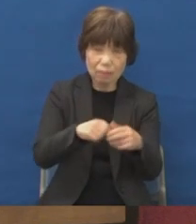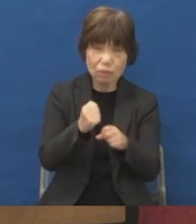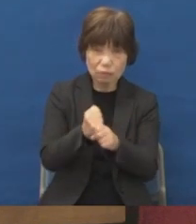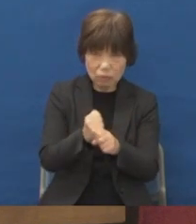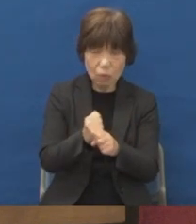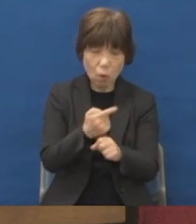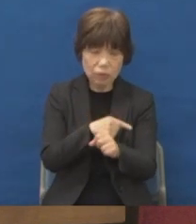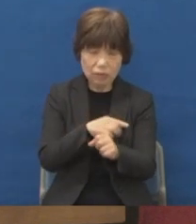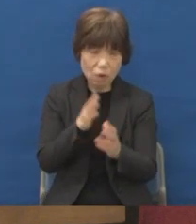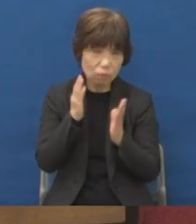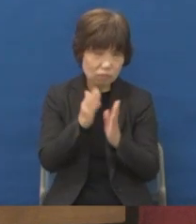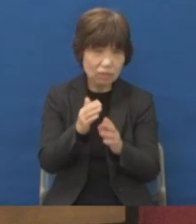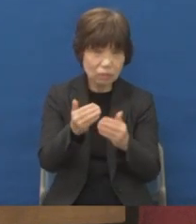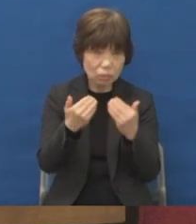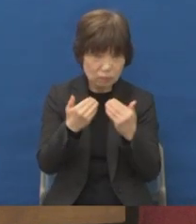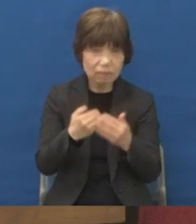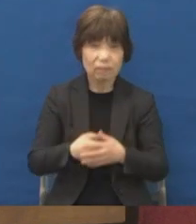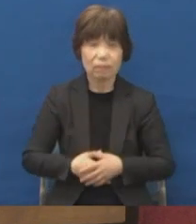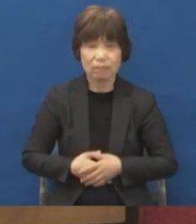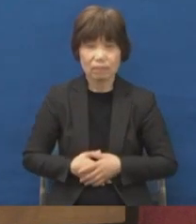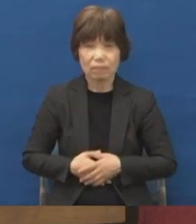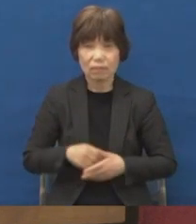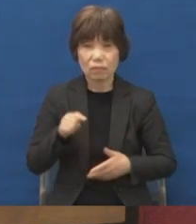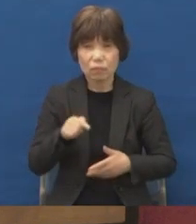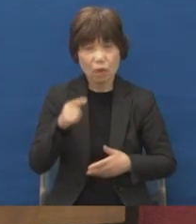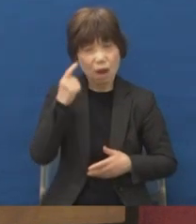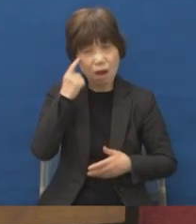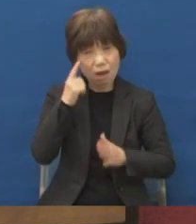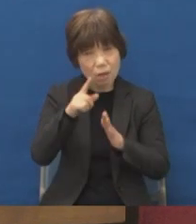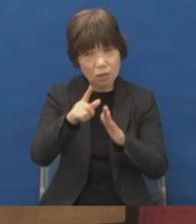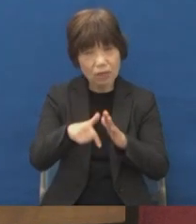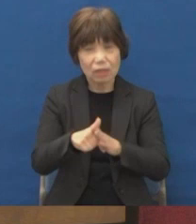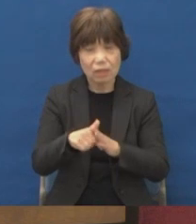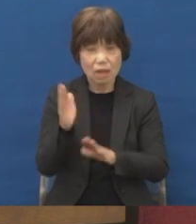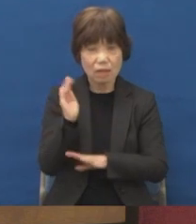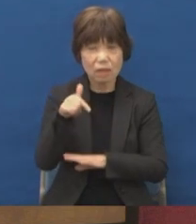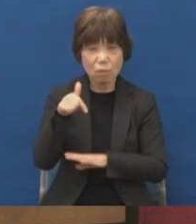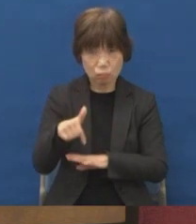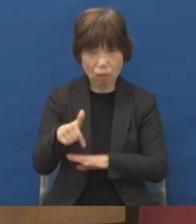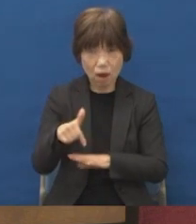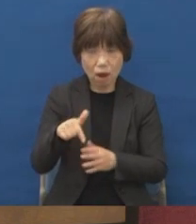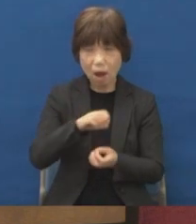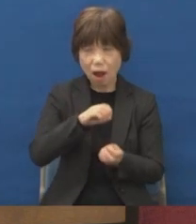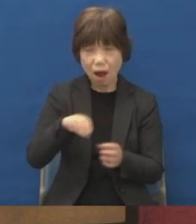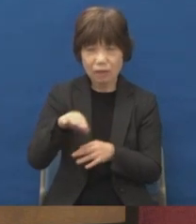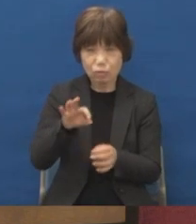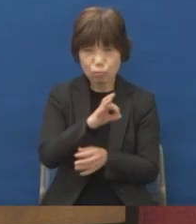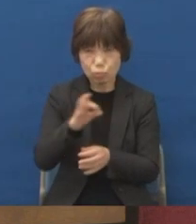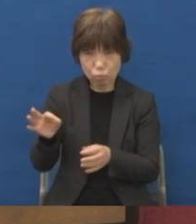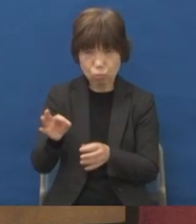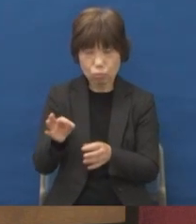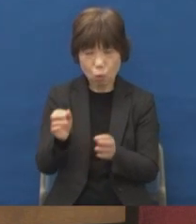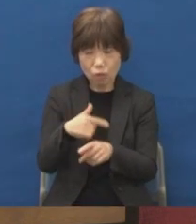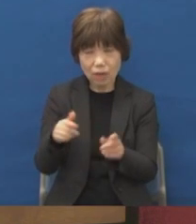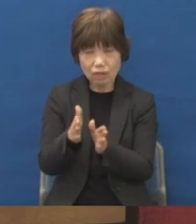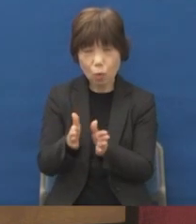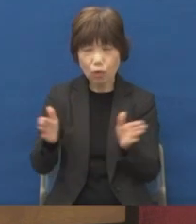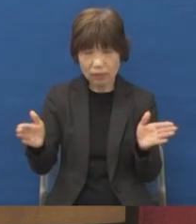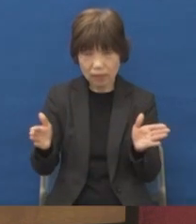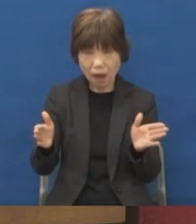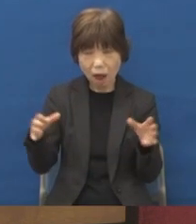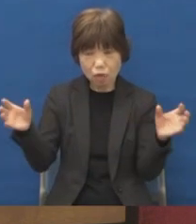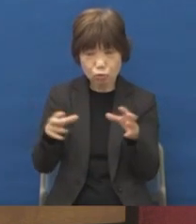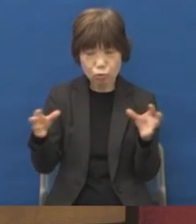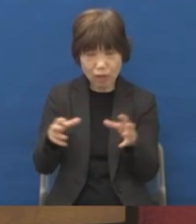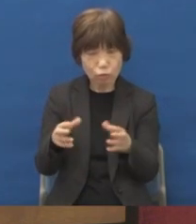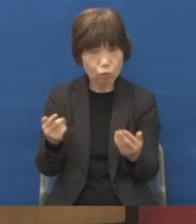か。そうしたことを考えると、政府は廃棄物処理のさらなる広域化集約化ではなく、あくまで